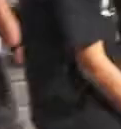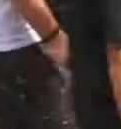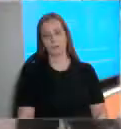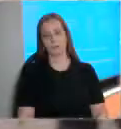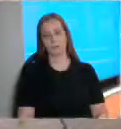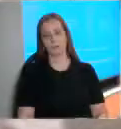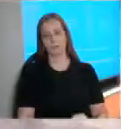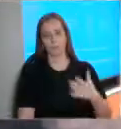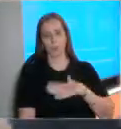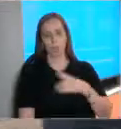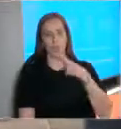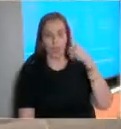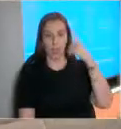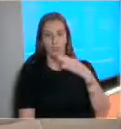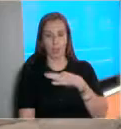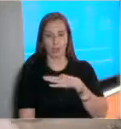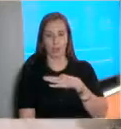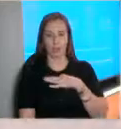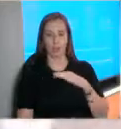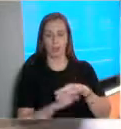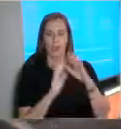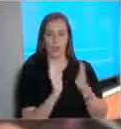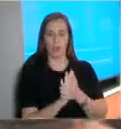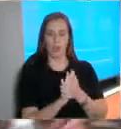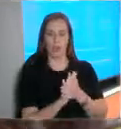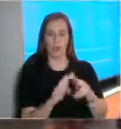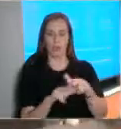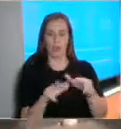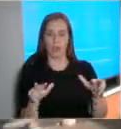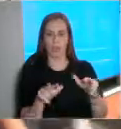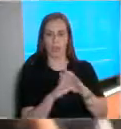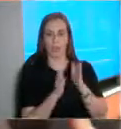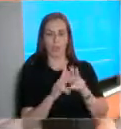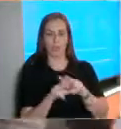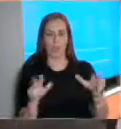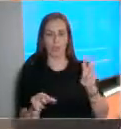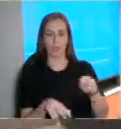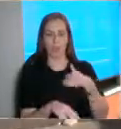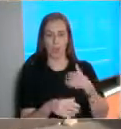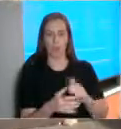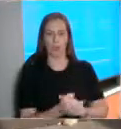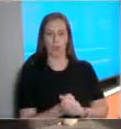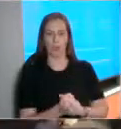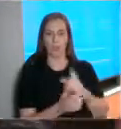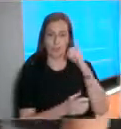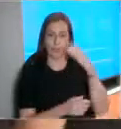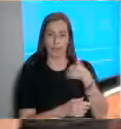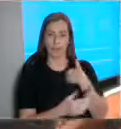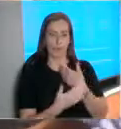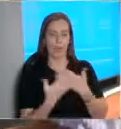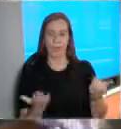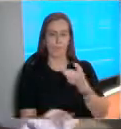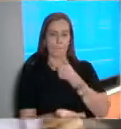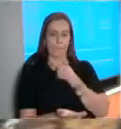אני רוצה לומר את דעתי על כל הסיטואציה, על כל המצב הזה שבו אנחנו מצויים. לדעתי אין